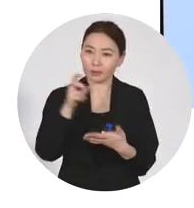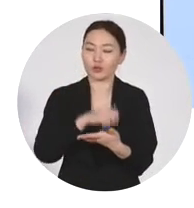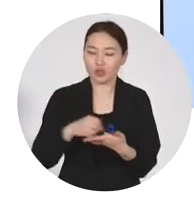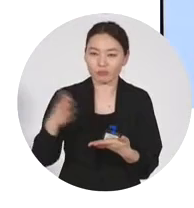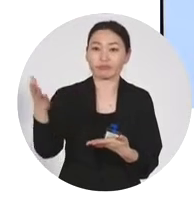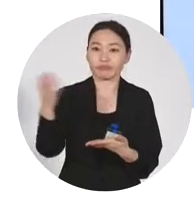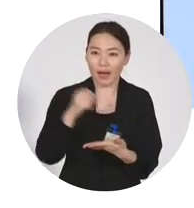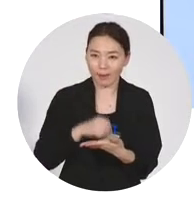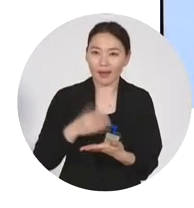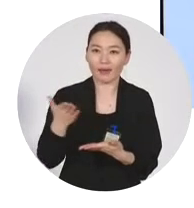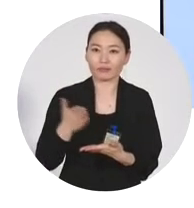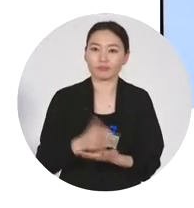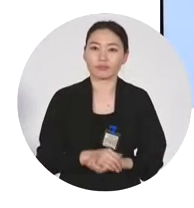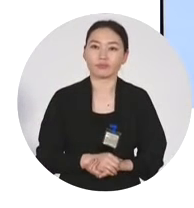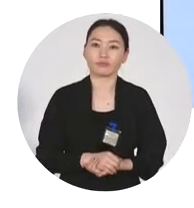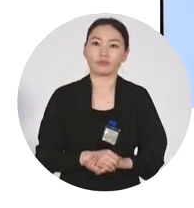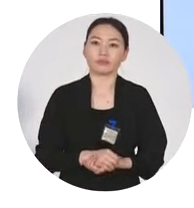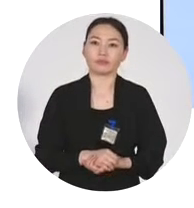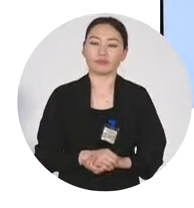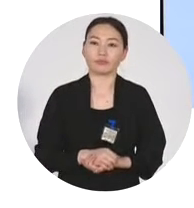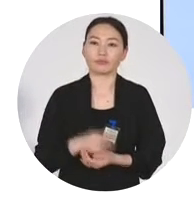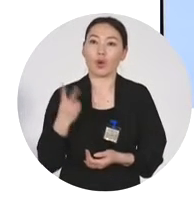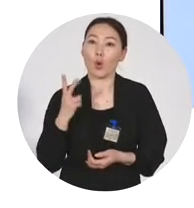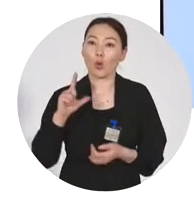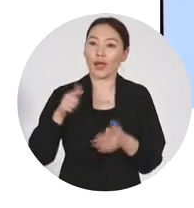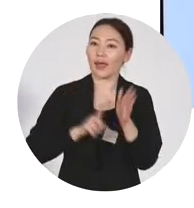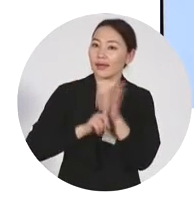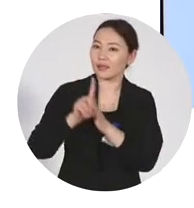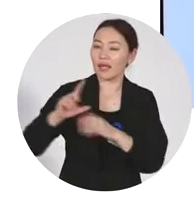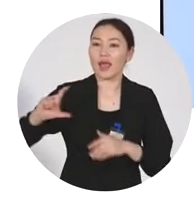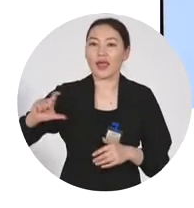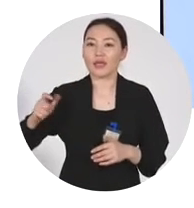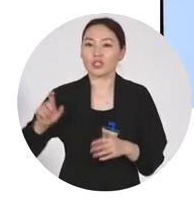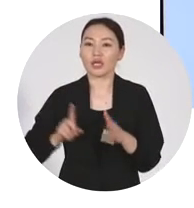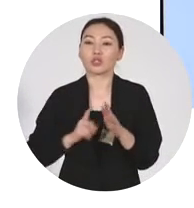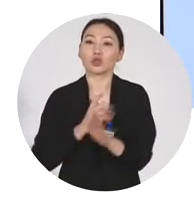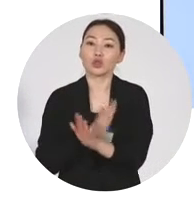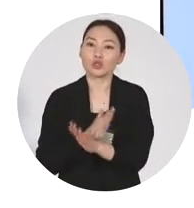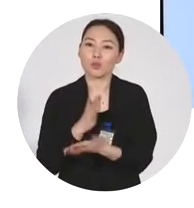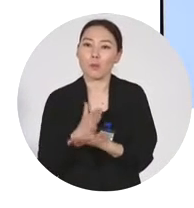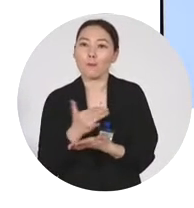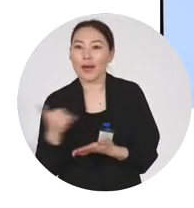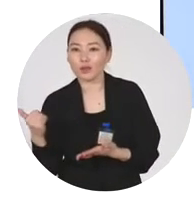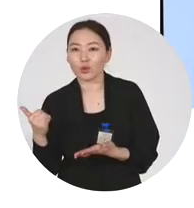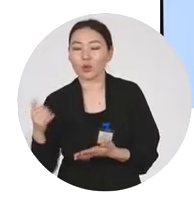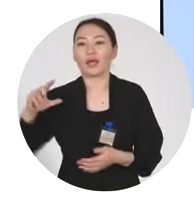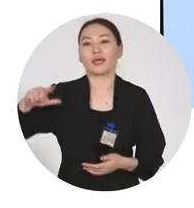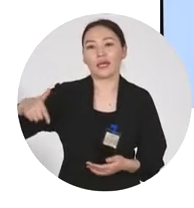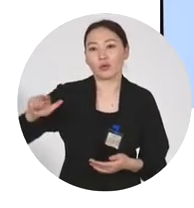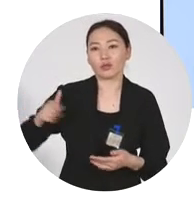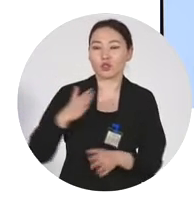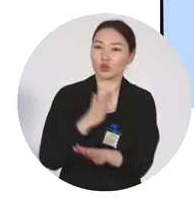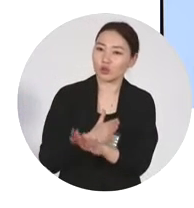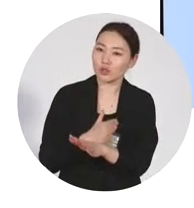бичгтээ үг нь ихшгээр төгссөн байна уу, гэвэлчээр төгссөн байна уу гэдгийг харна. Мөн залгаж байгаа нөхцөл нь